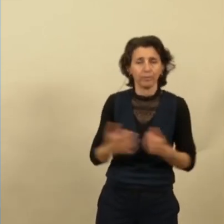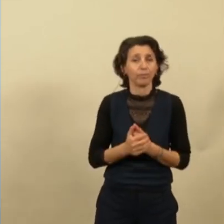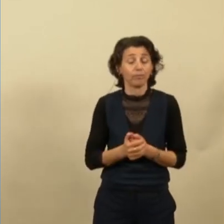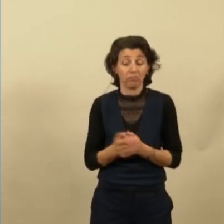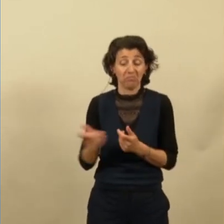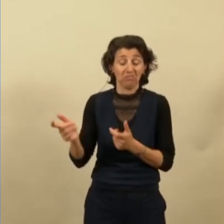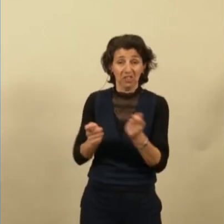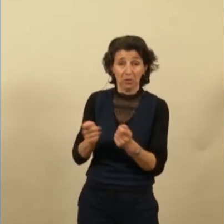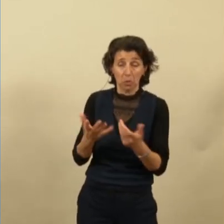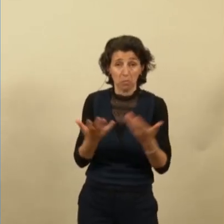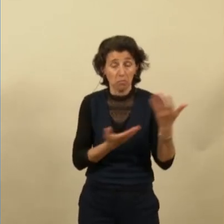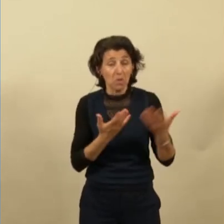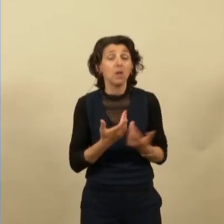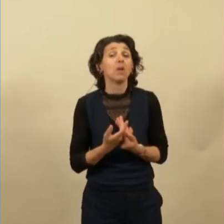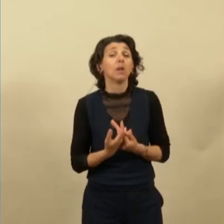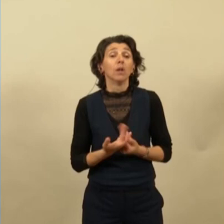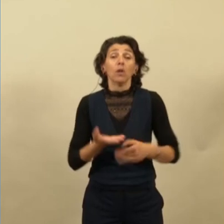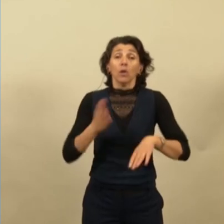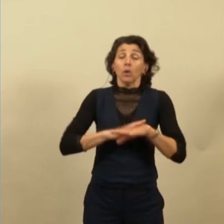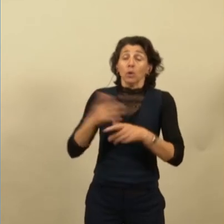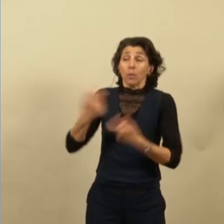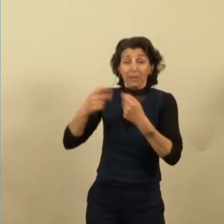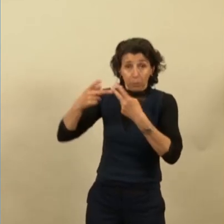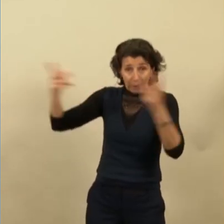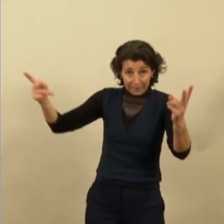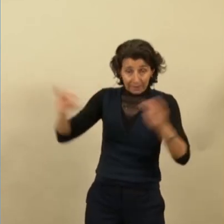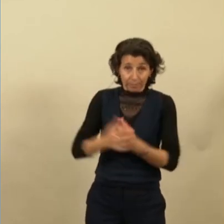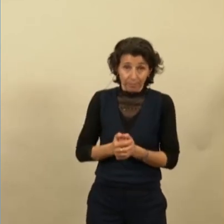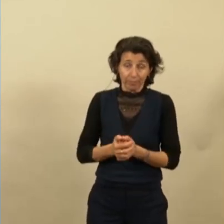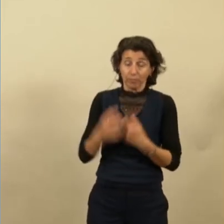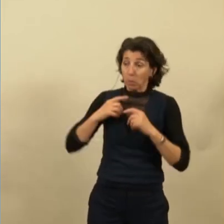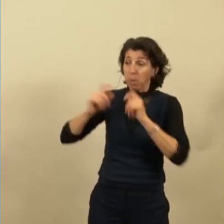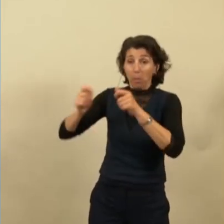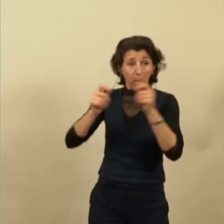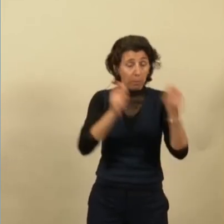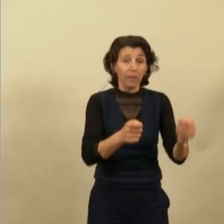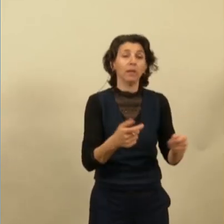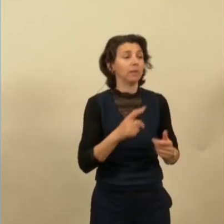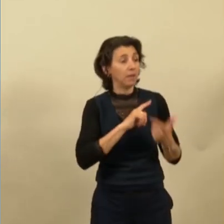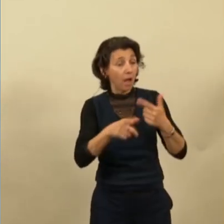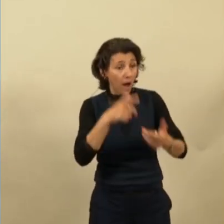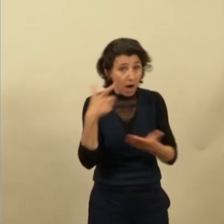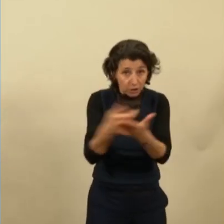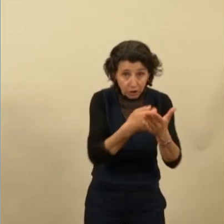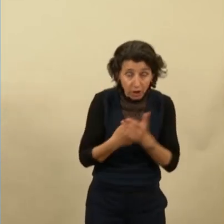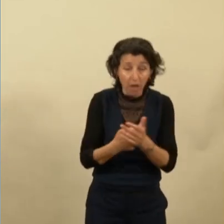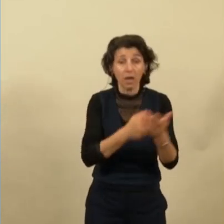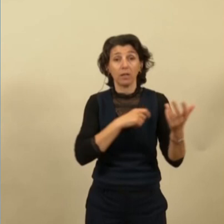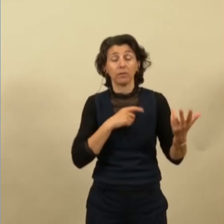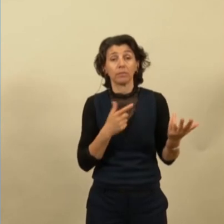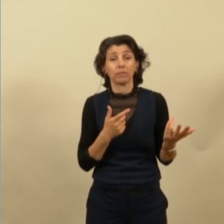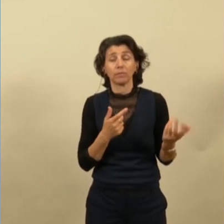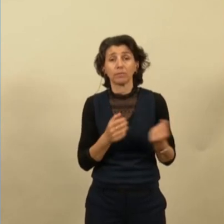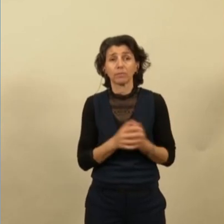publics leur contribution leurs conditions d'attribution les achats effectués lors alors